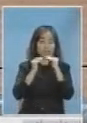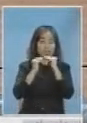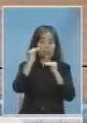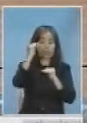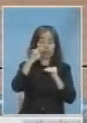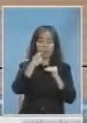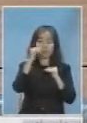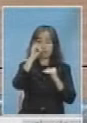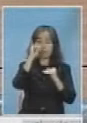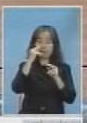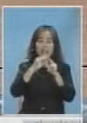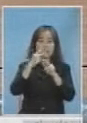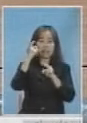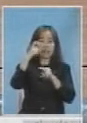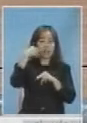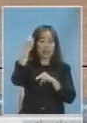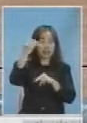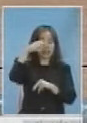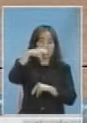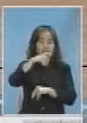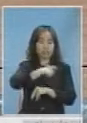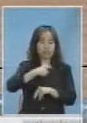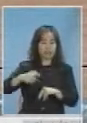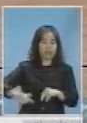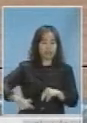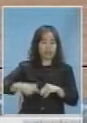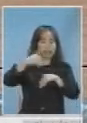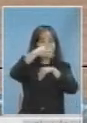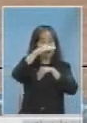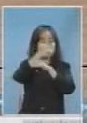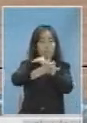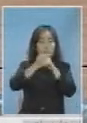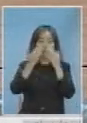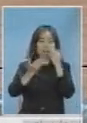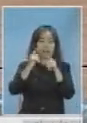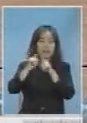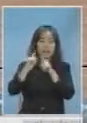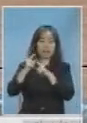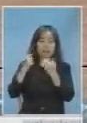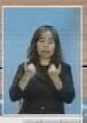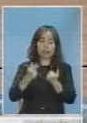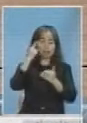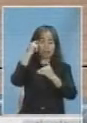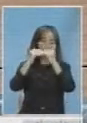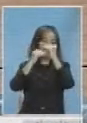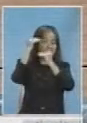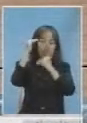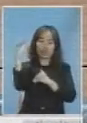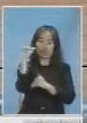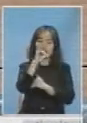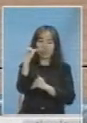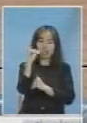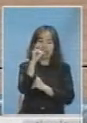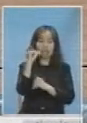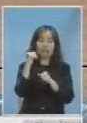งและโจมตีสถาบันพระมหากษัตริย์ที่เกิดขึ้นอย่างต่อเนื่องทั้งในและต่างประเทศไม่มีการพัฒนากลไกใดๆของรัฐที่จ